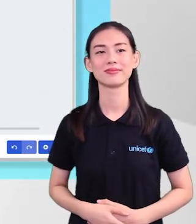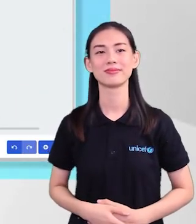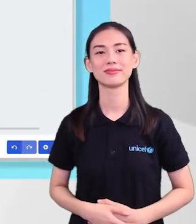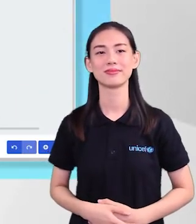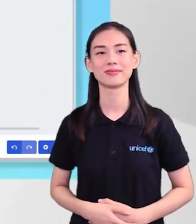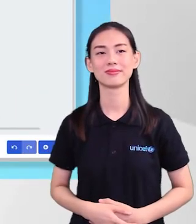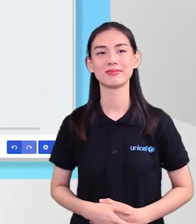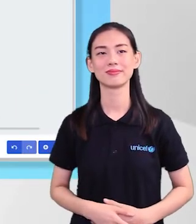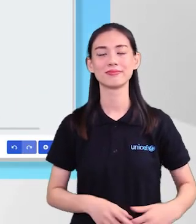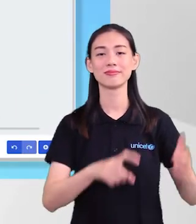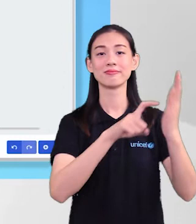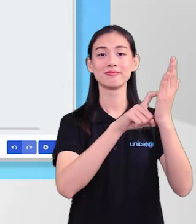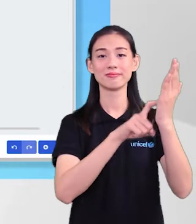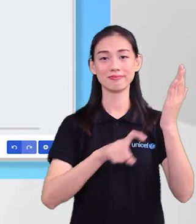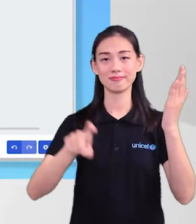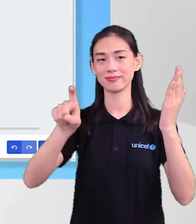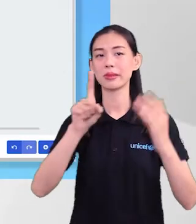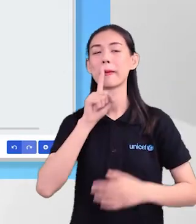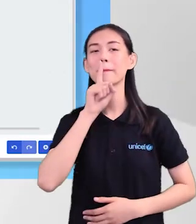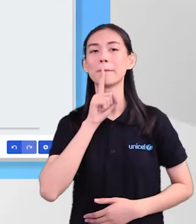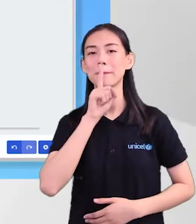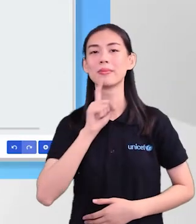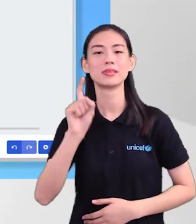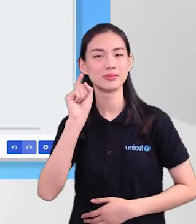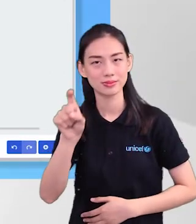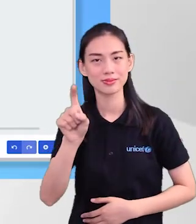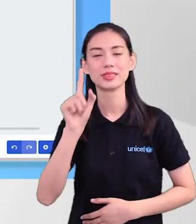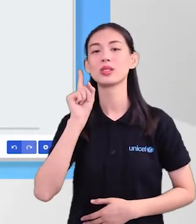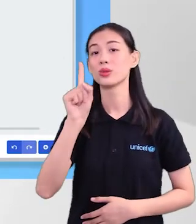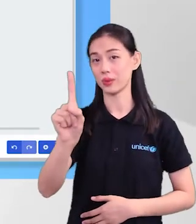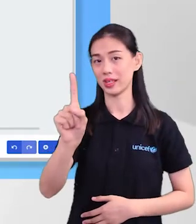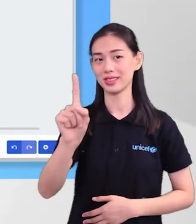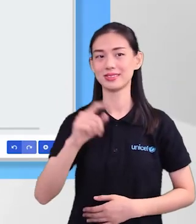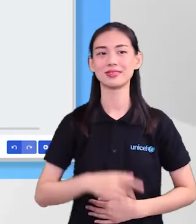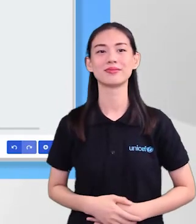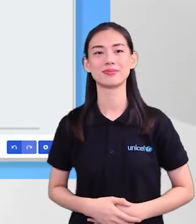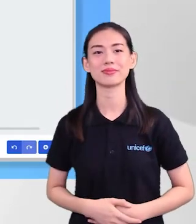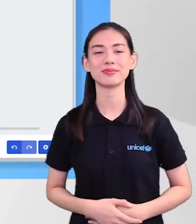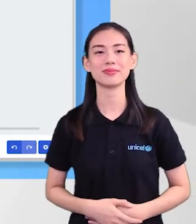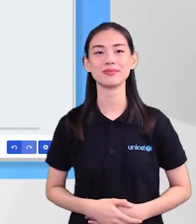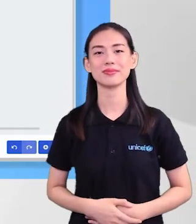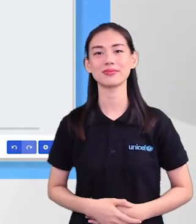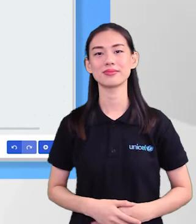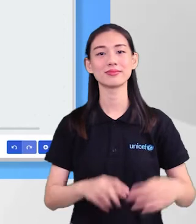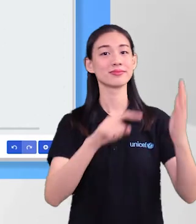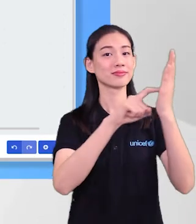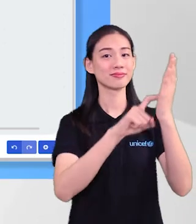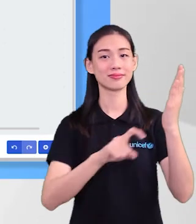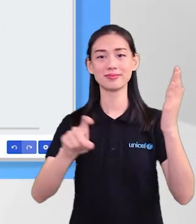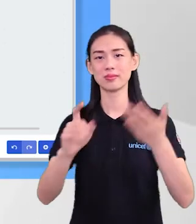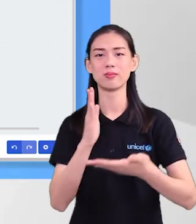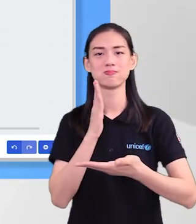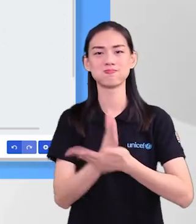Jika P0 ditekan, masukkan block tambah nilai echo by 1. Change echo by 1. Gunakan